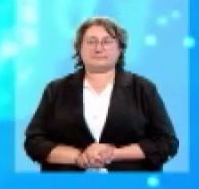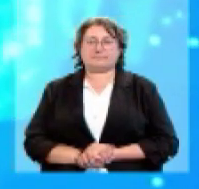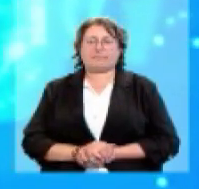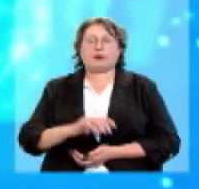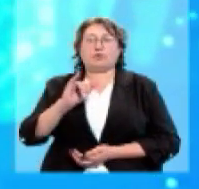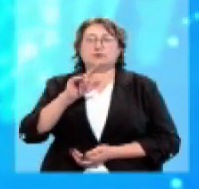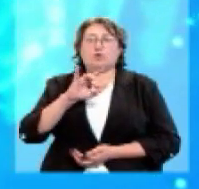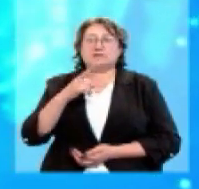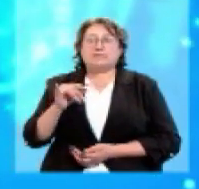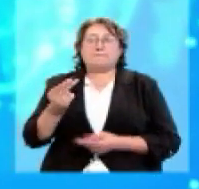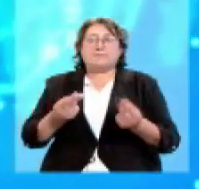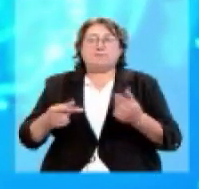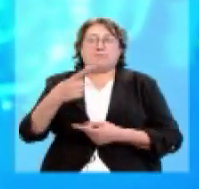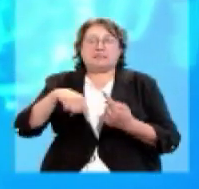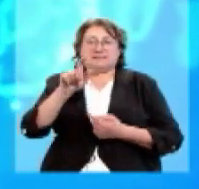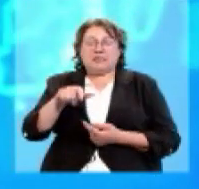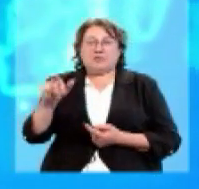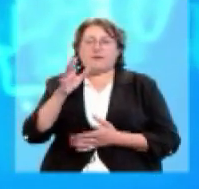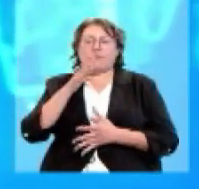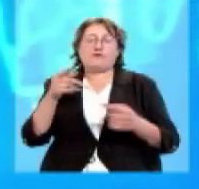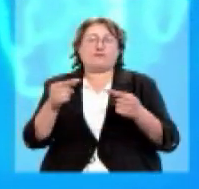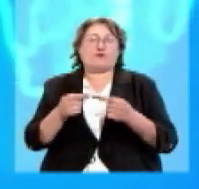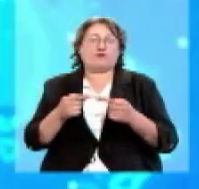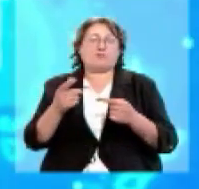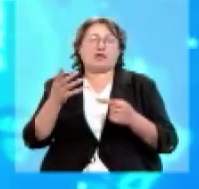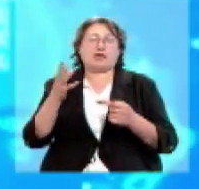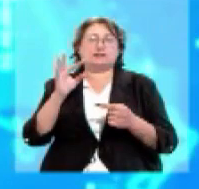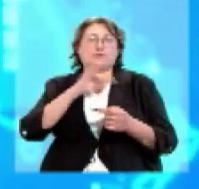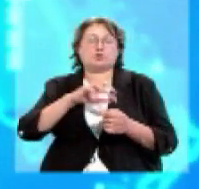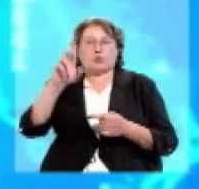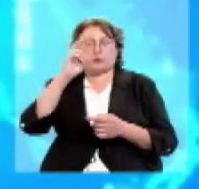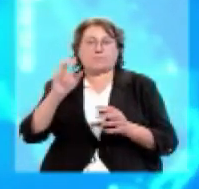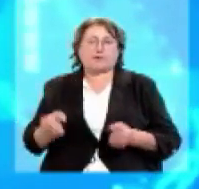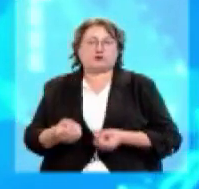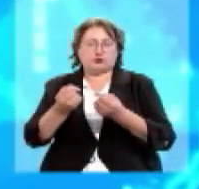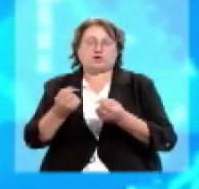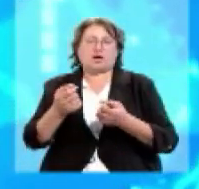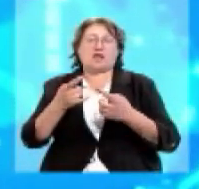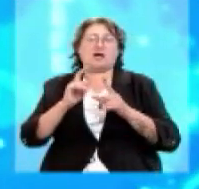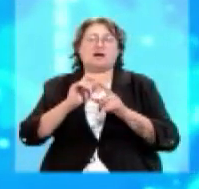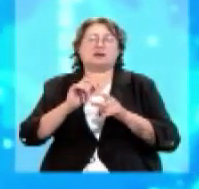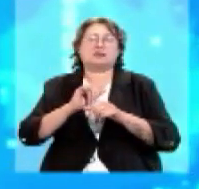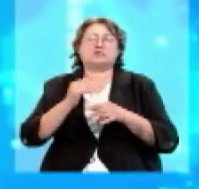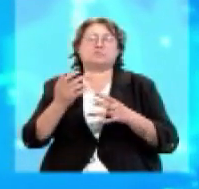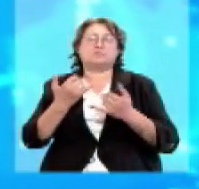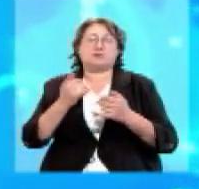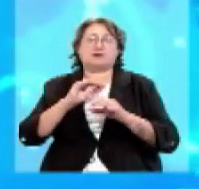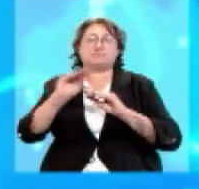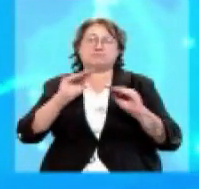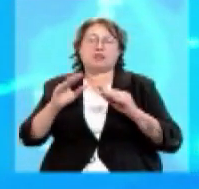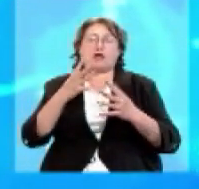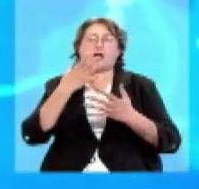Сыйғаси кезінде мемлекет тарапынан қолдауға ие болып, шаруаларын ширатып алған ұзынкөлдік кәсіпкерлер енді туған ауылдарын